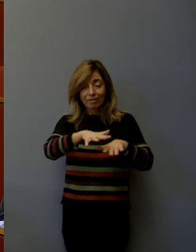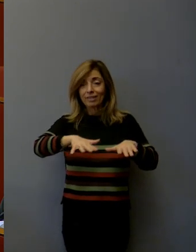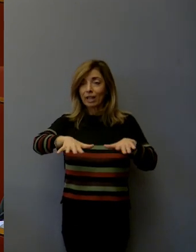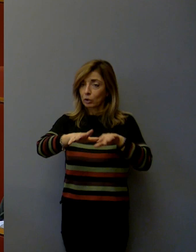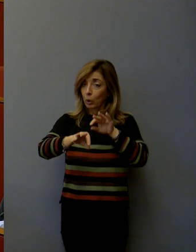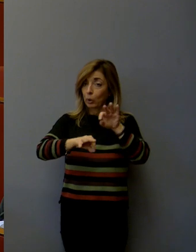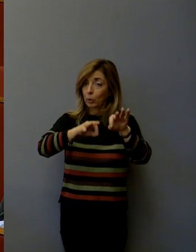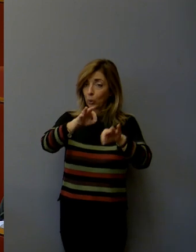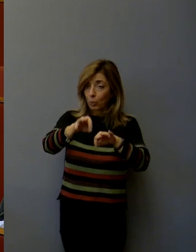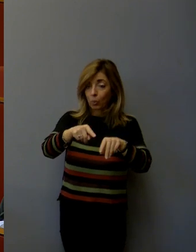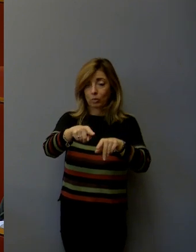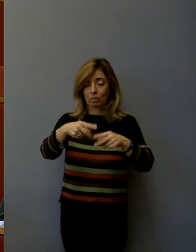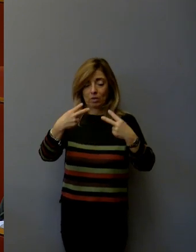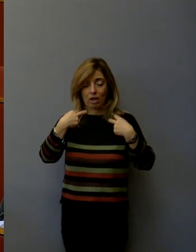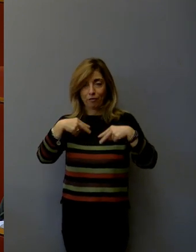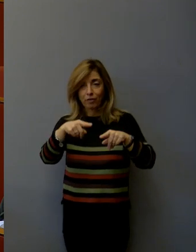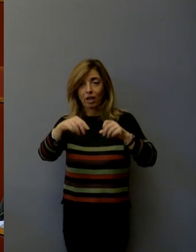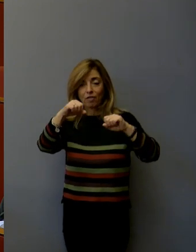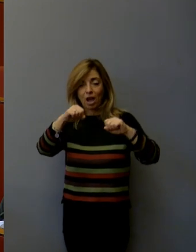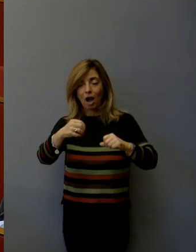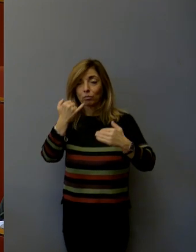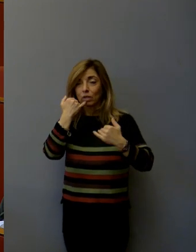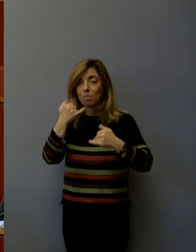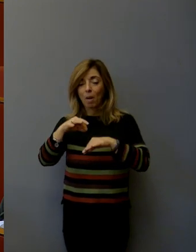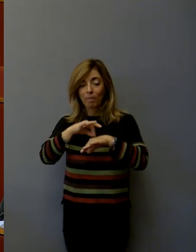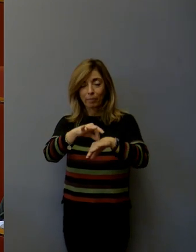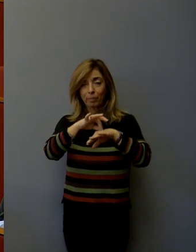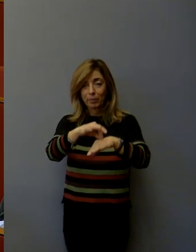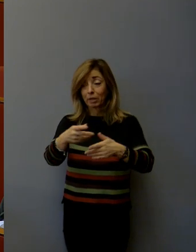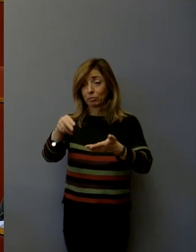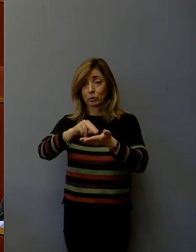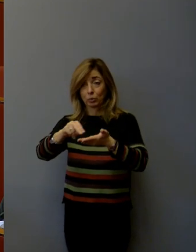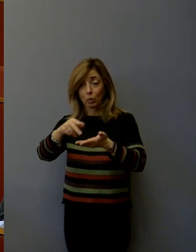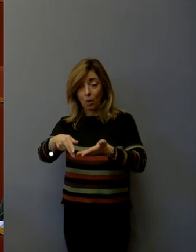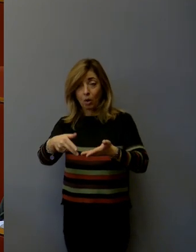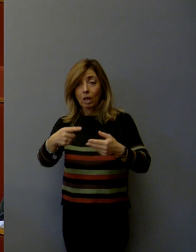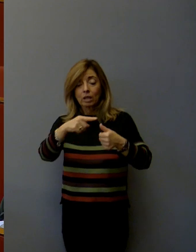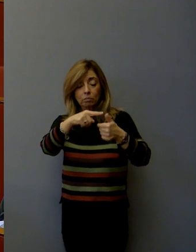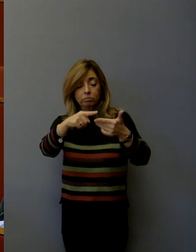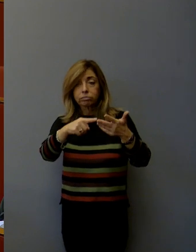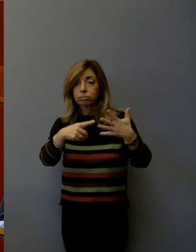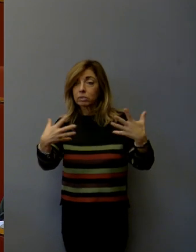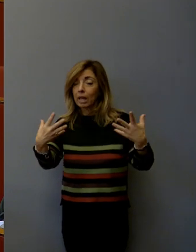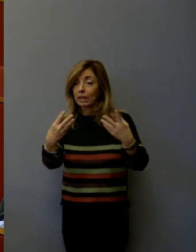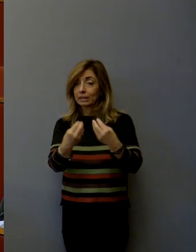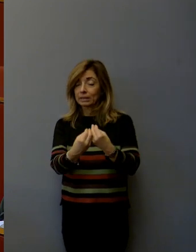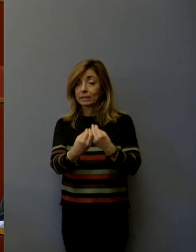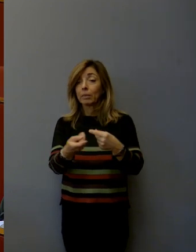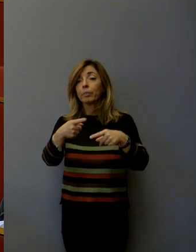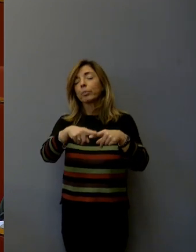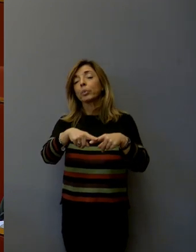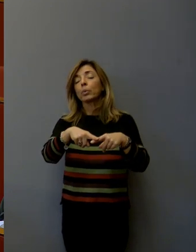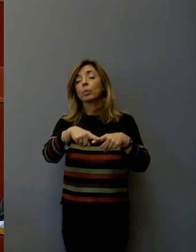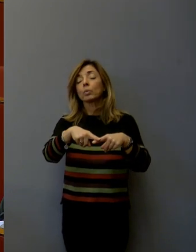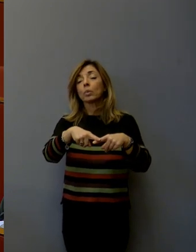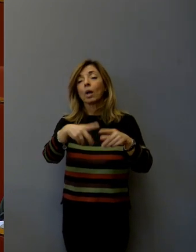Dove portano i bambini dove c'è la scuola se non si mette insieme tutto questo con le sanzioni perché non sfuggo